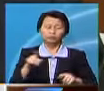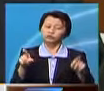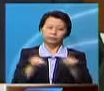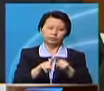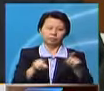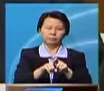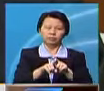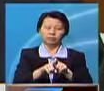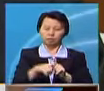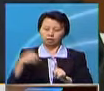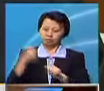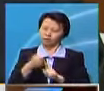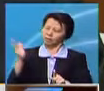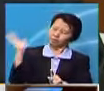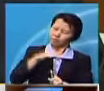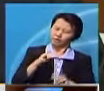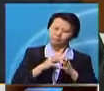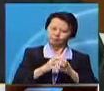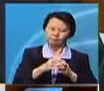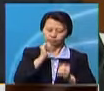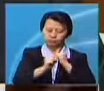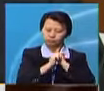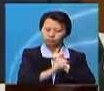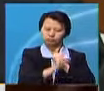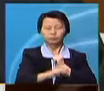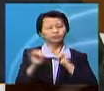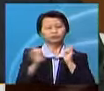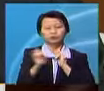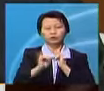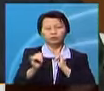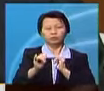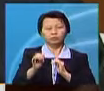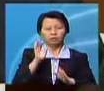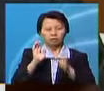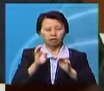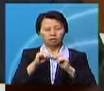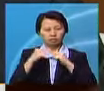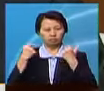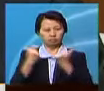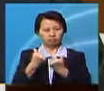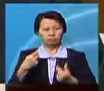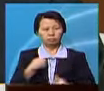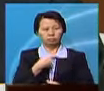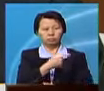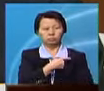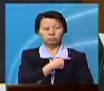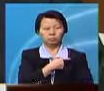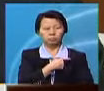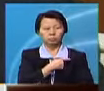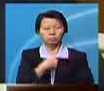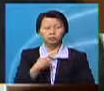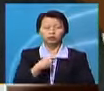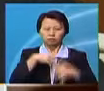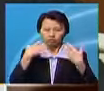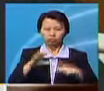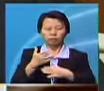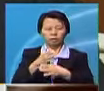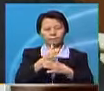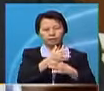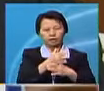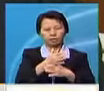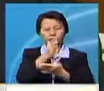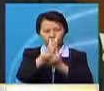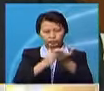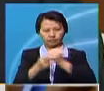kurang akan menurunkan kepala jentera kita, di mana kita telah membahagikan